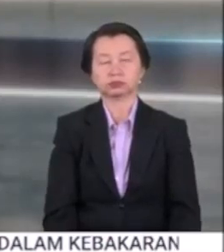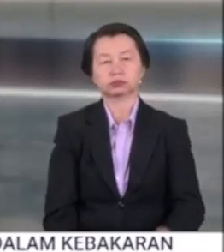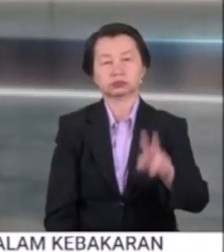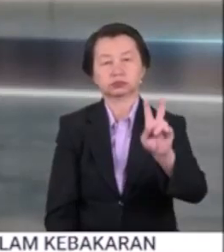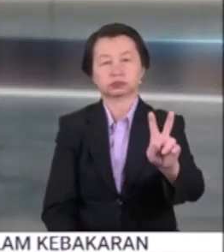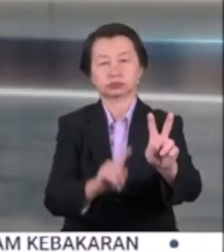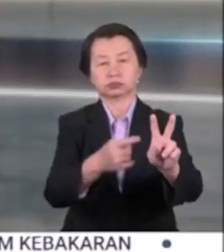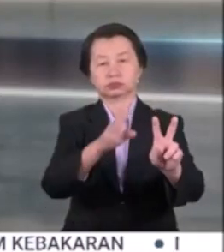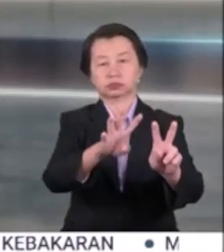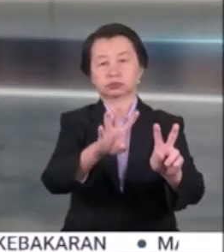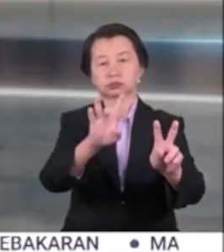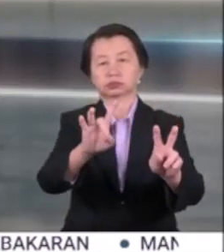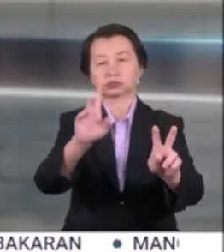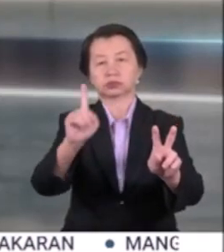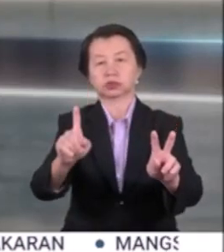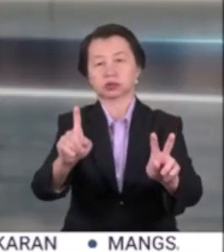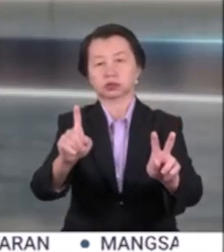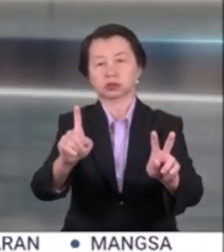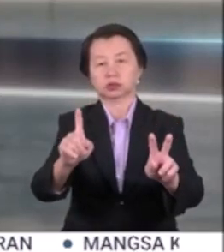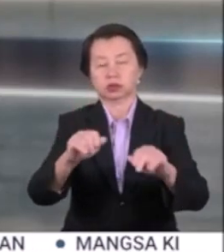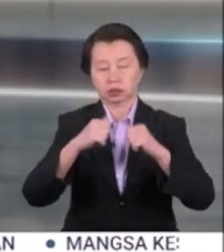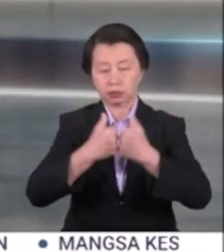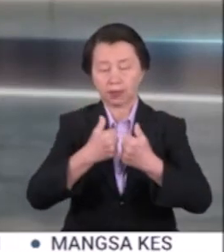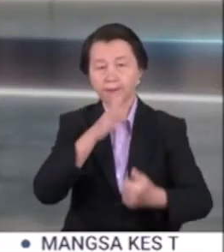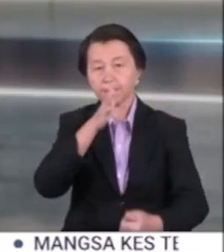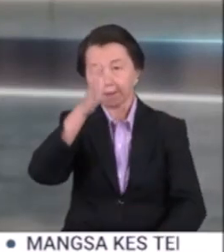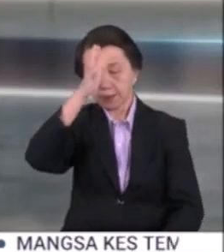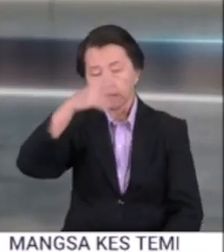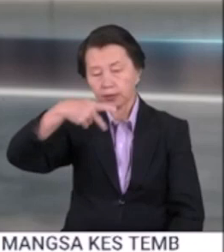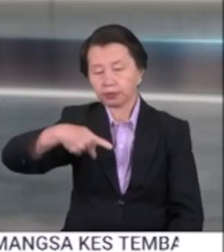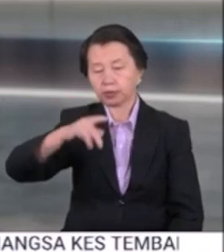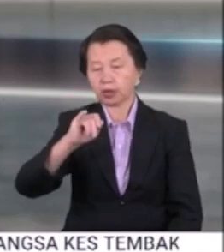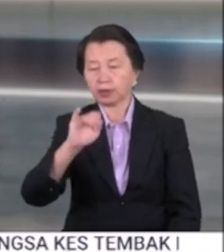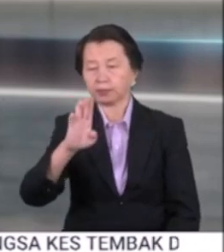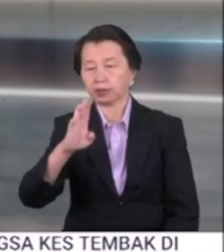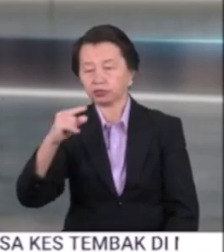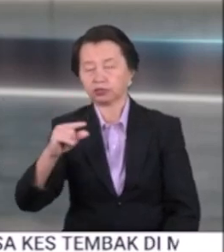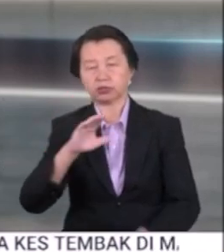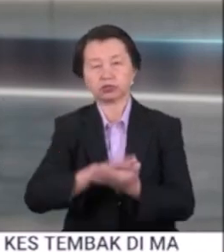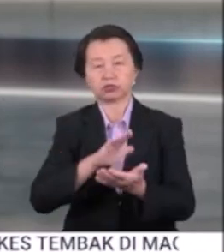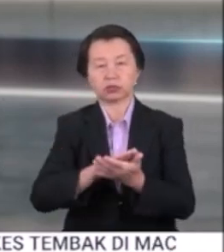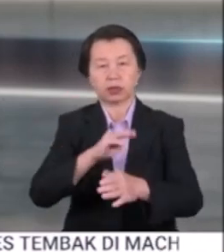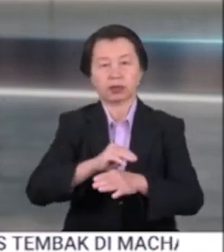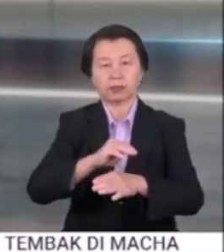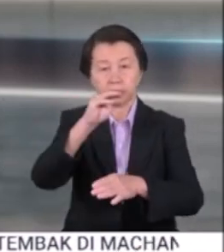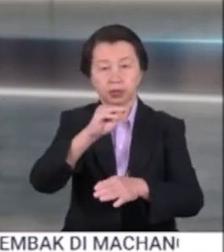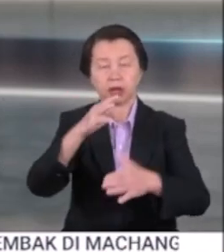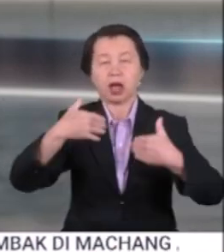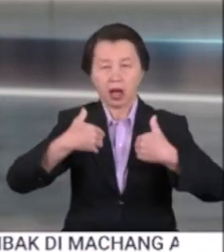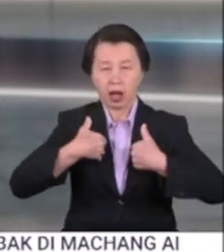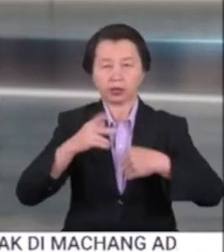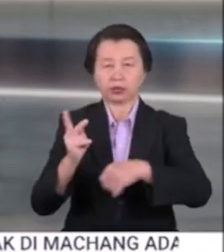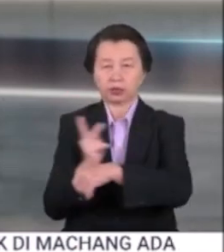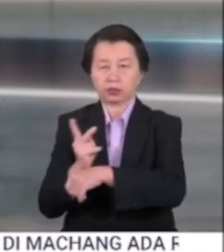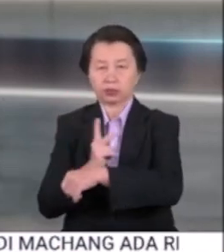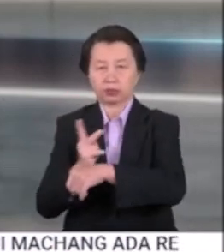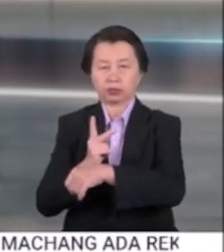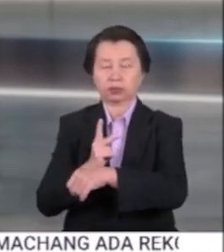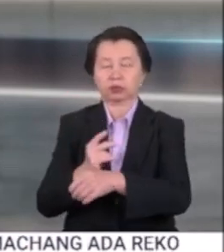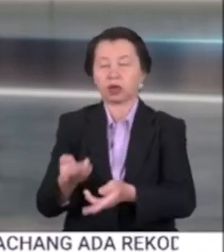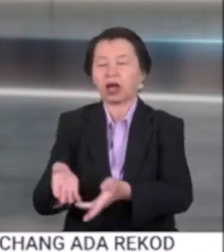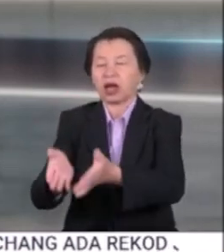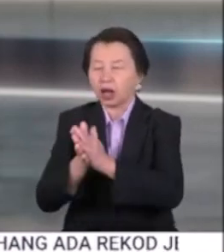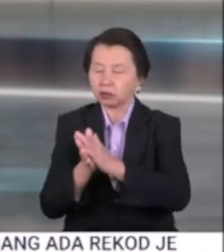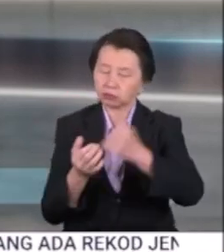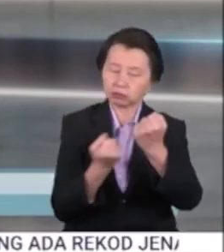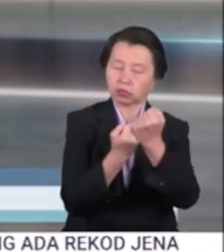Sejumlah 2,481 Persatuan Ibu Bapa dan Guru PIBG Sekolah Menengah yang mempunyai koperasi diseru